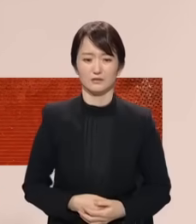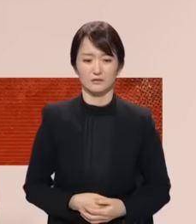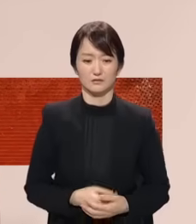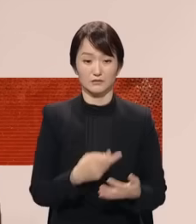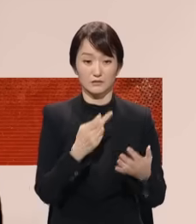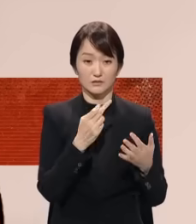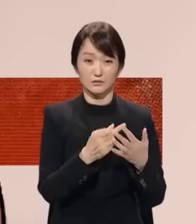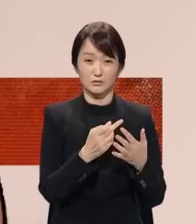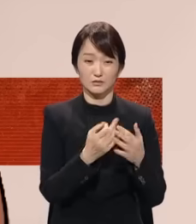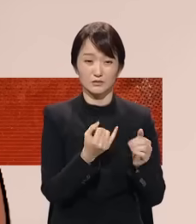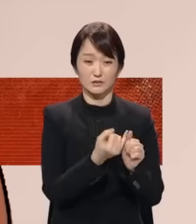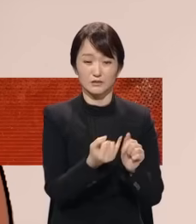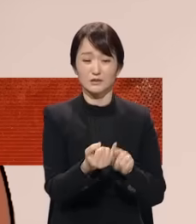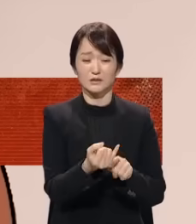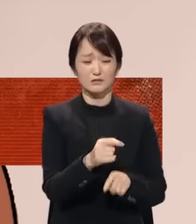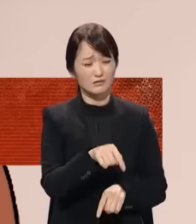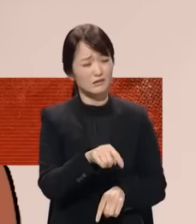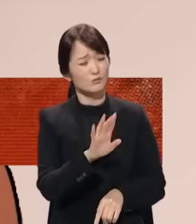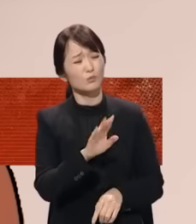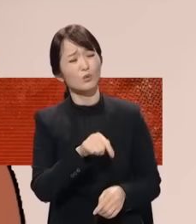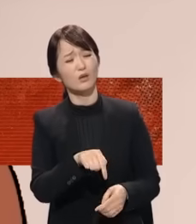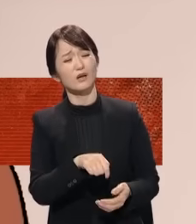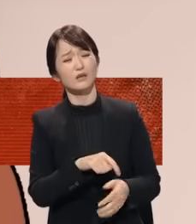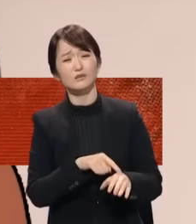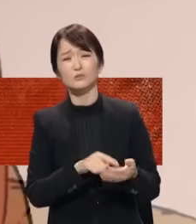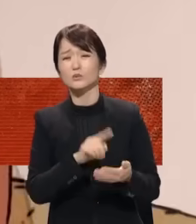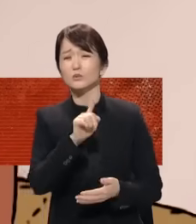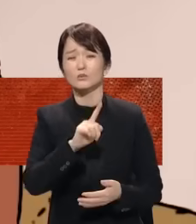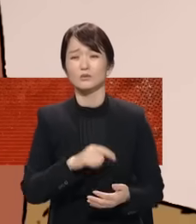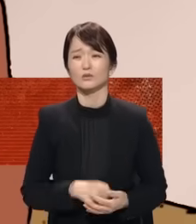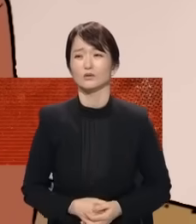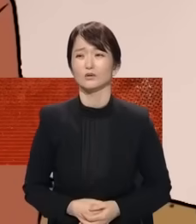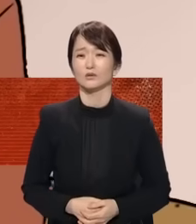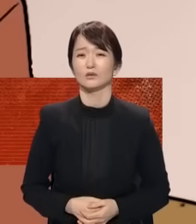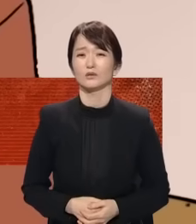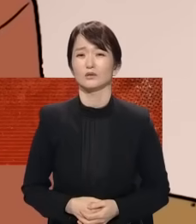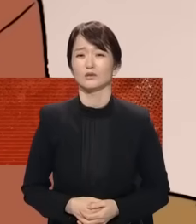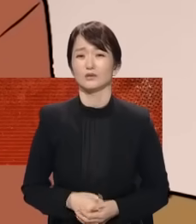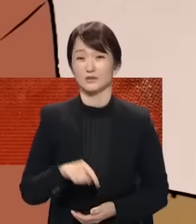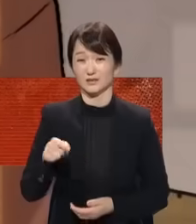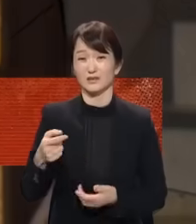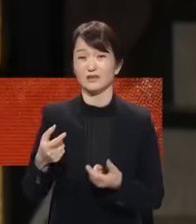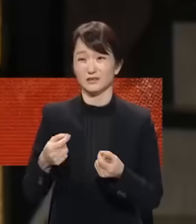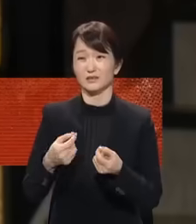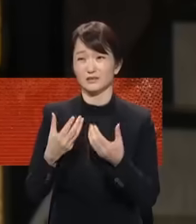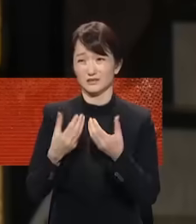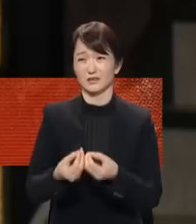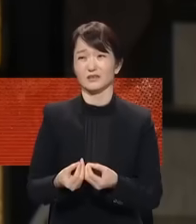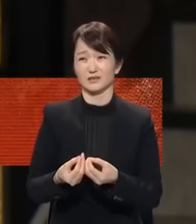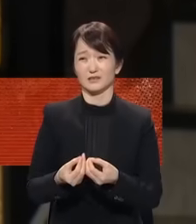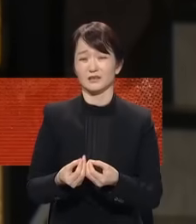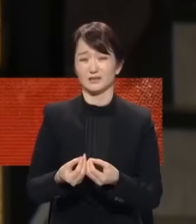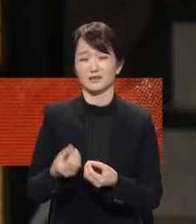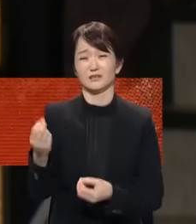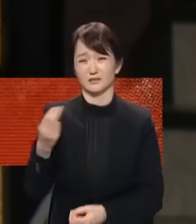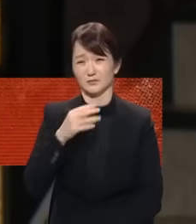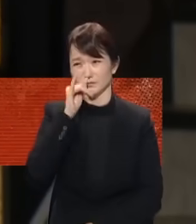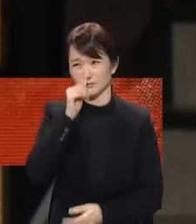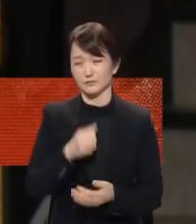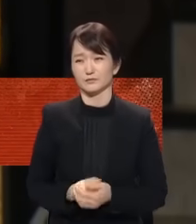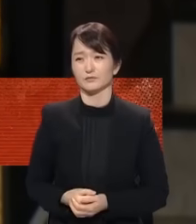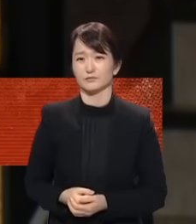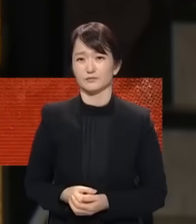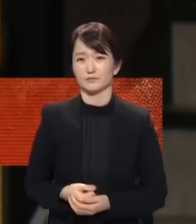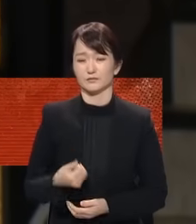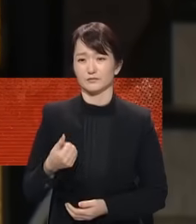며느리 앞에서는 아유 걔는 왜 이게 무슨 심리예요 도대체? 근데 사실 이런 경우가 왕왕 있어요. 그러니까 며느리가 한 명은 뭐 돈을